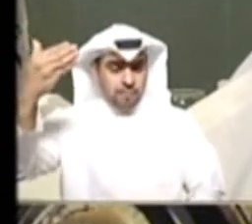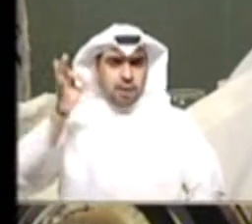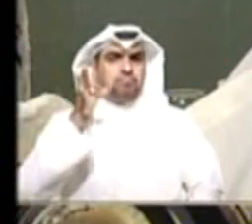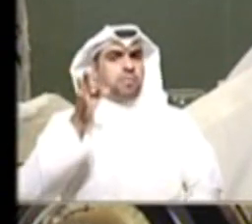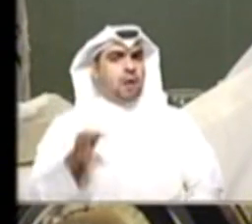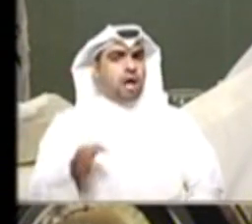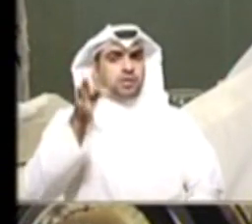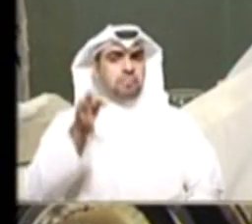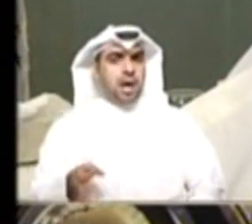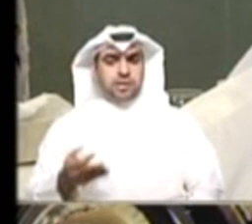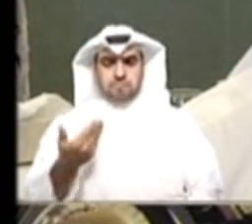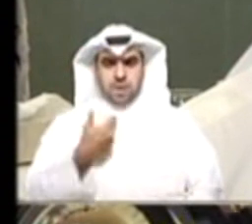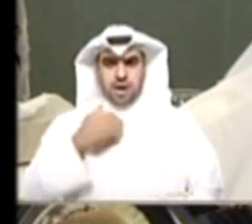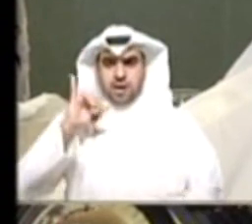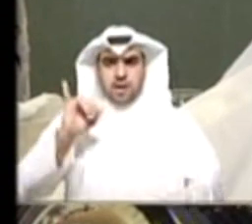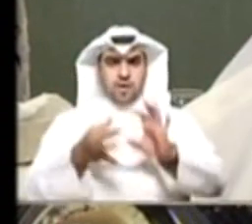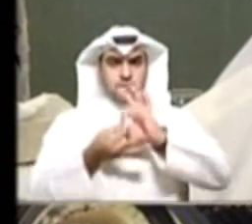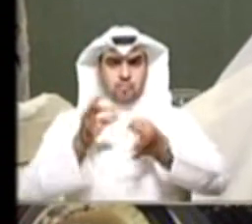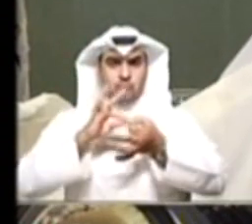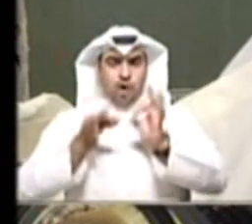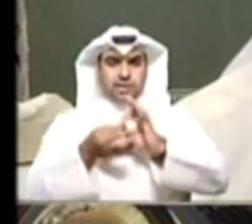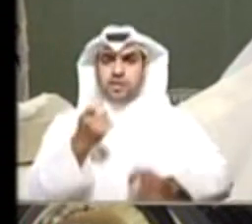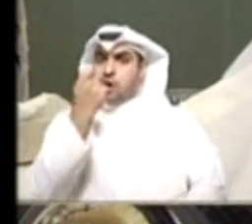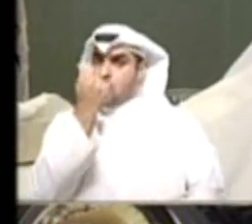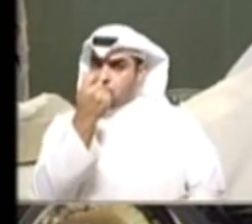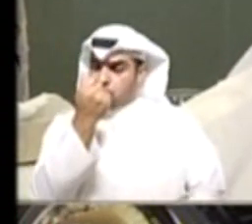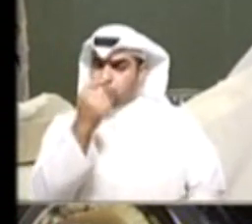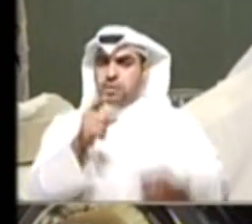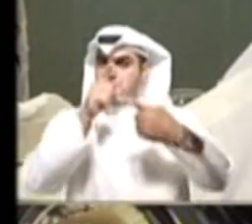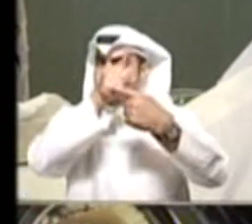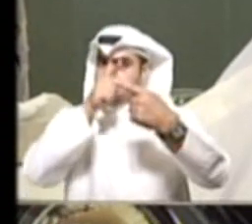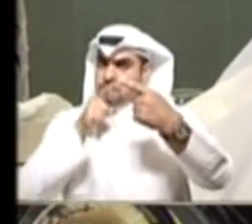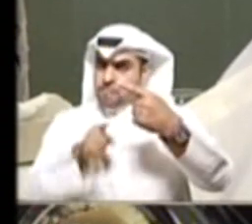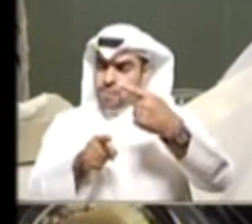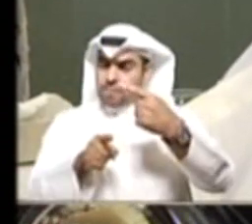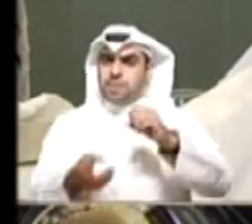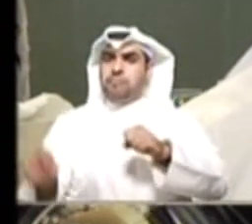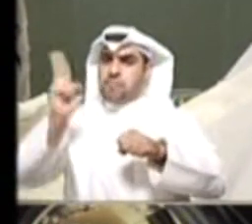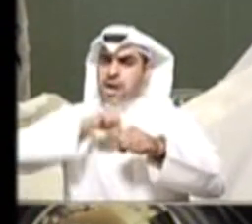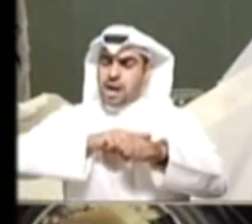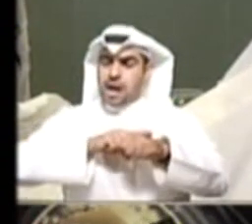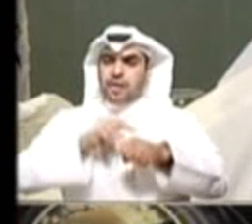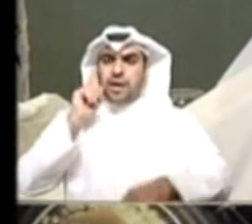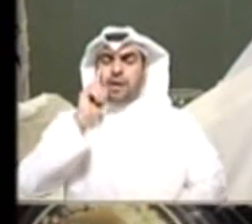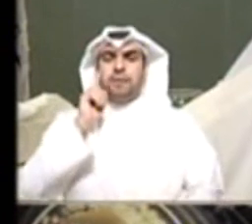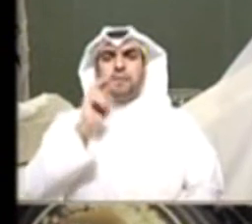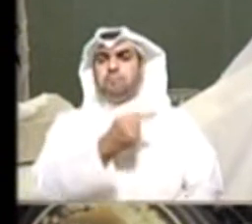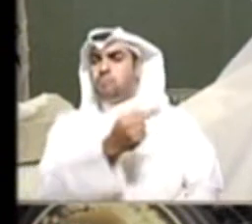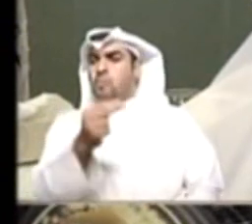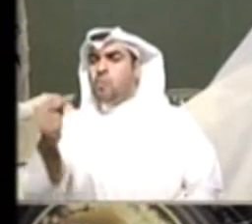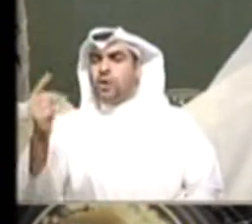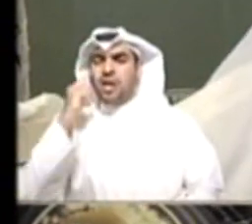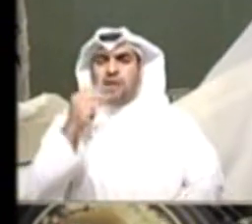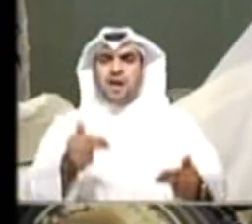باحتياجات المؤسسة بالنسبة للتدفق المالية والموارد الهيدرو كربونية التي ممكن نقلها إلى الكويت،